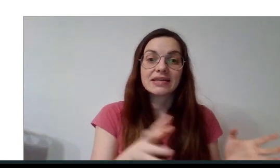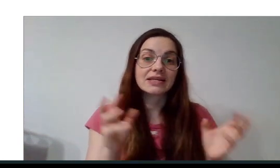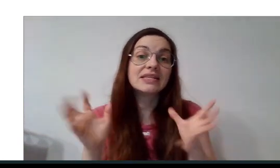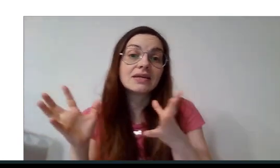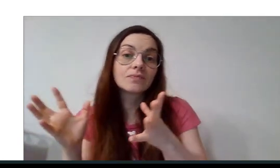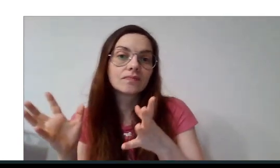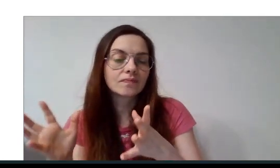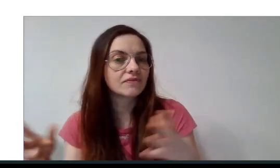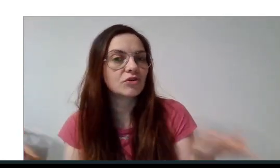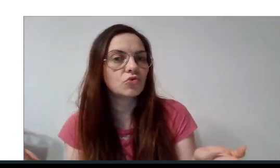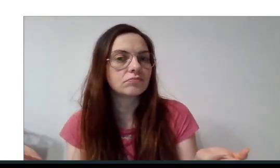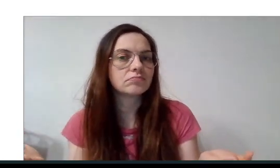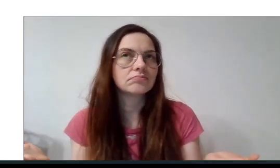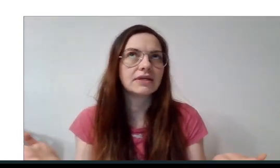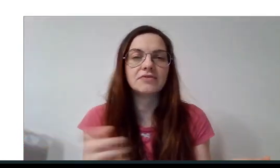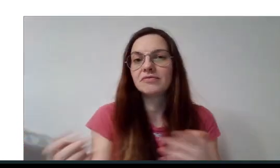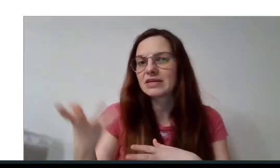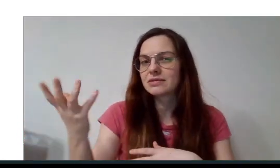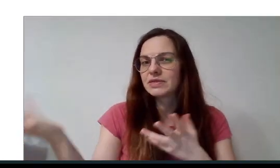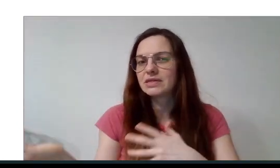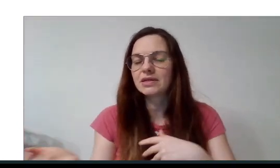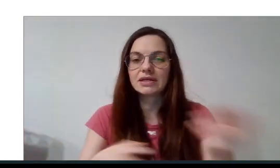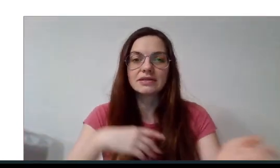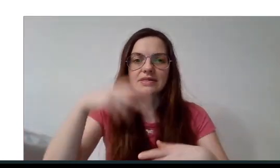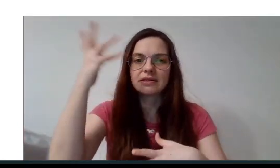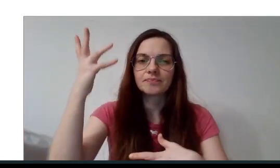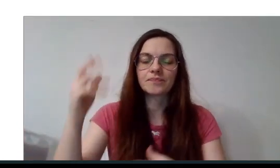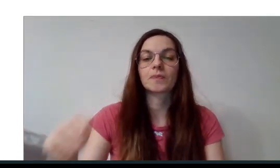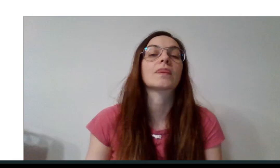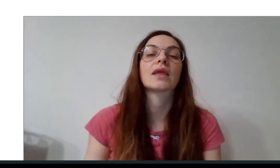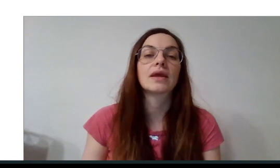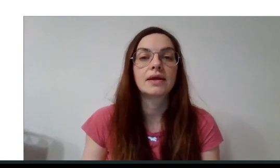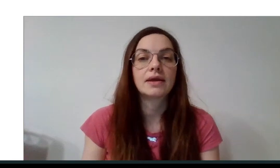sehe sie, vidim nju. Ili vidim vas, persiranje. Ich sehe sie.